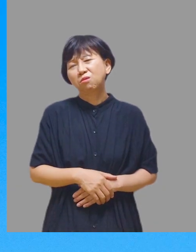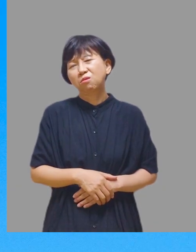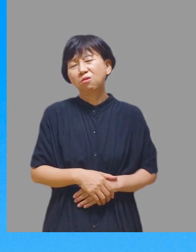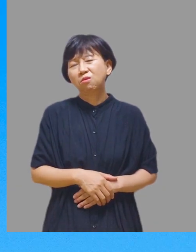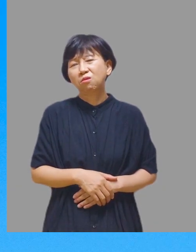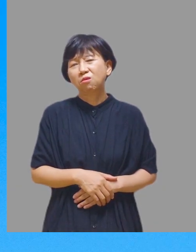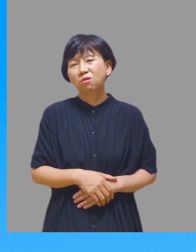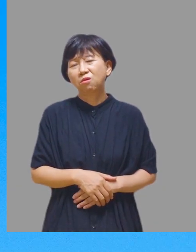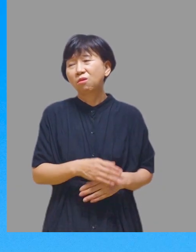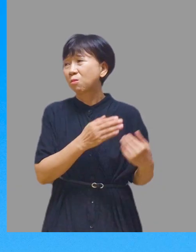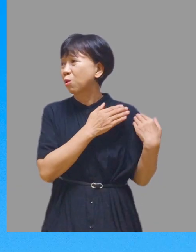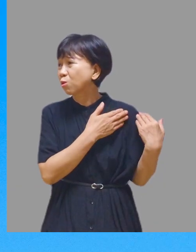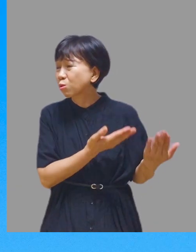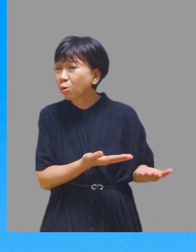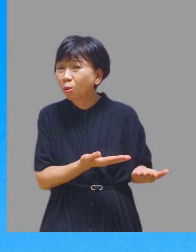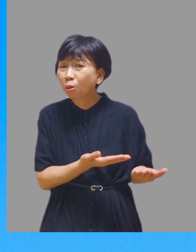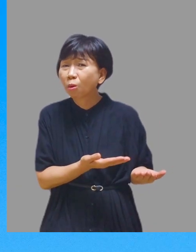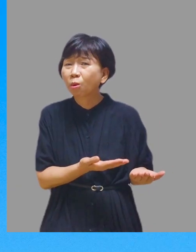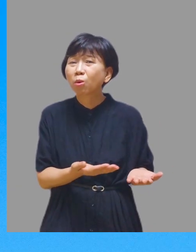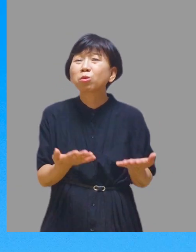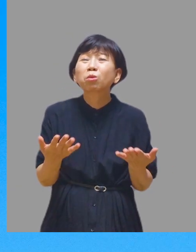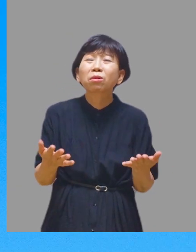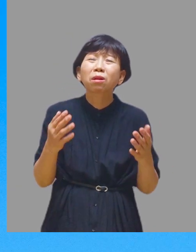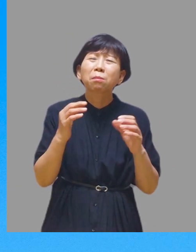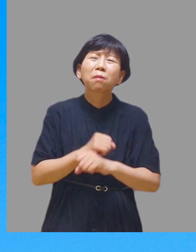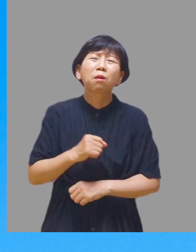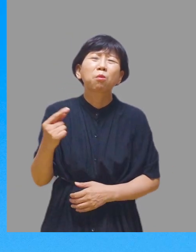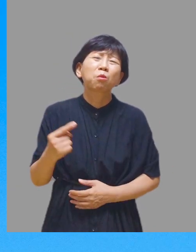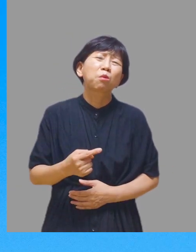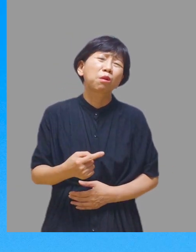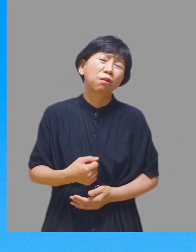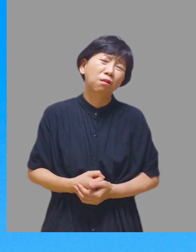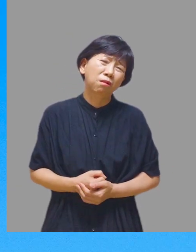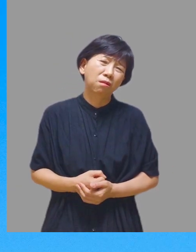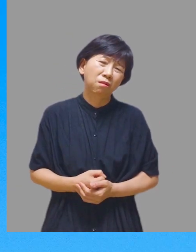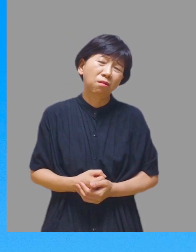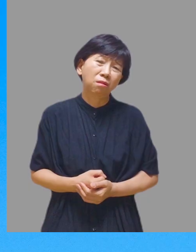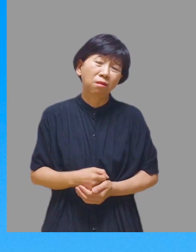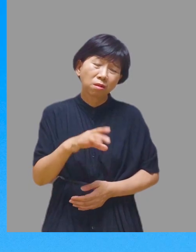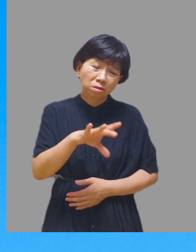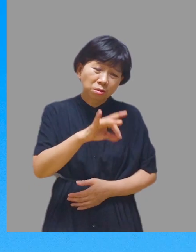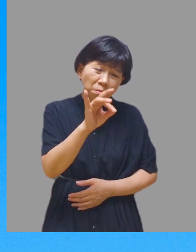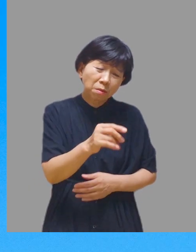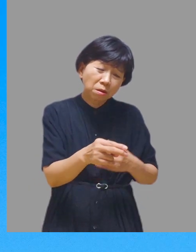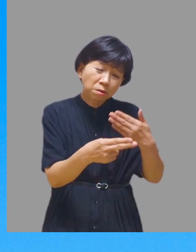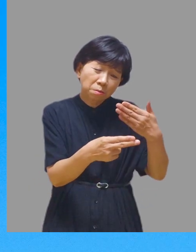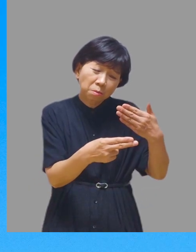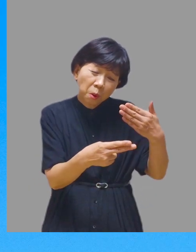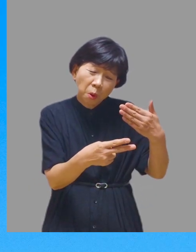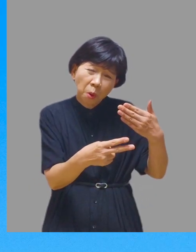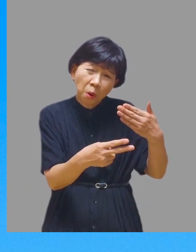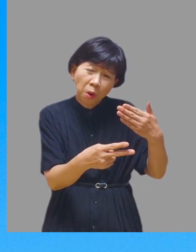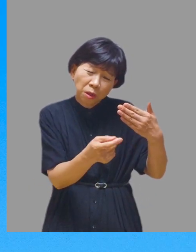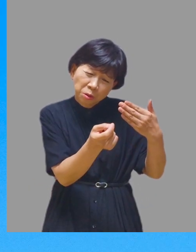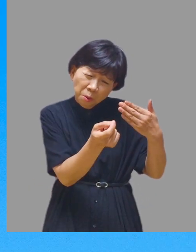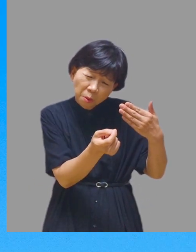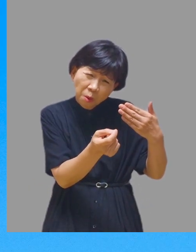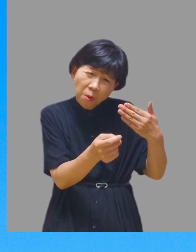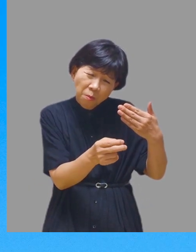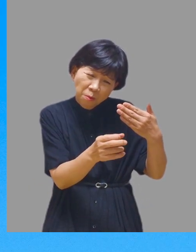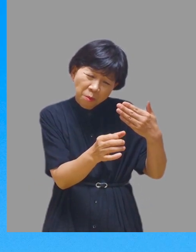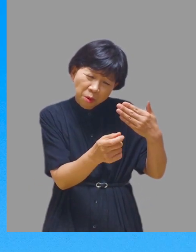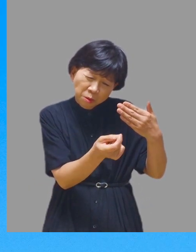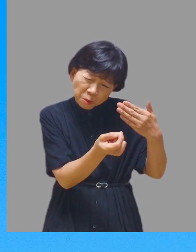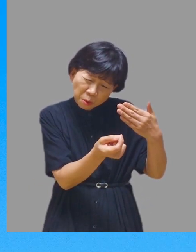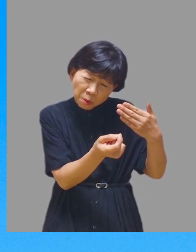척하면 어떻게 될까요? 외면하면 어떻게 될까요? 그 틈이 더 넓어지는 거예요. 누군가가 서 있지